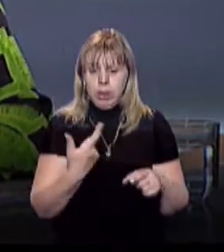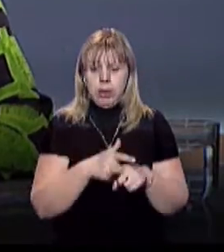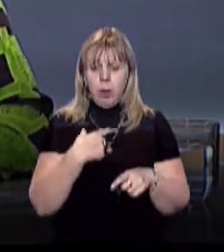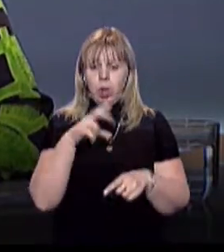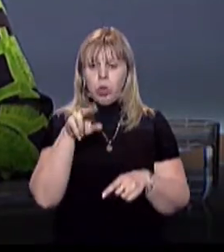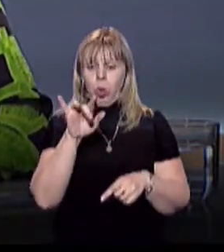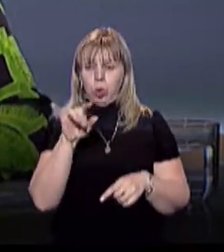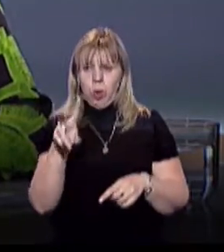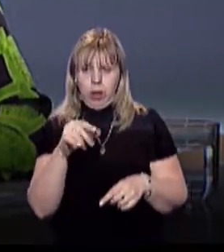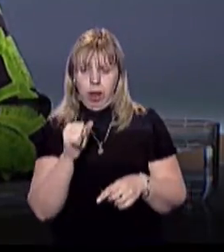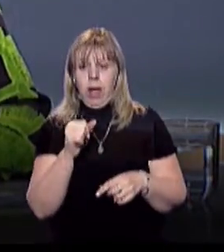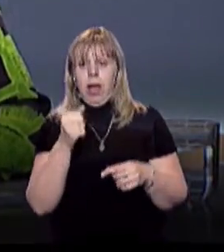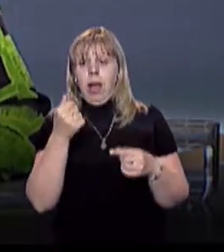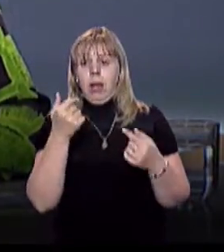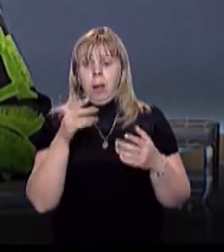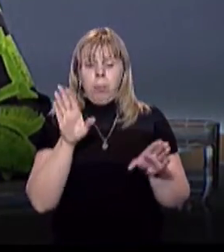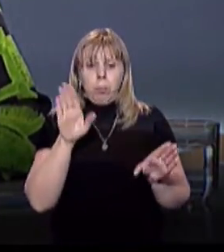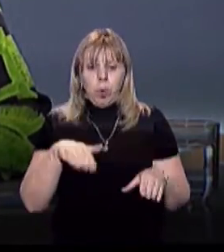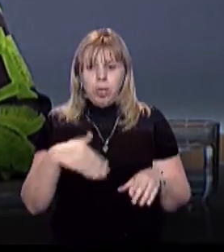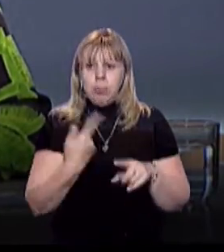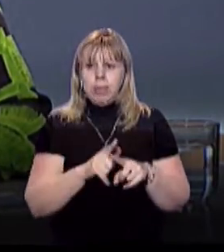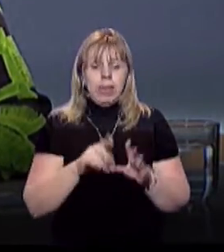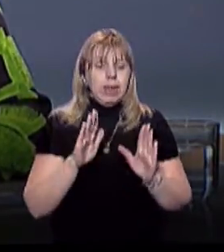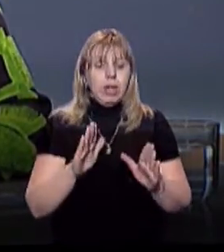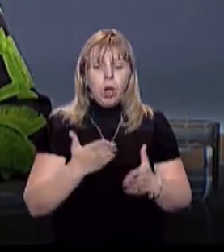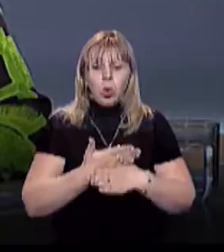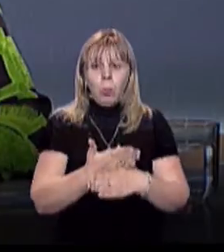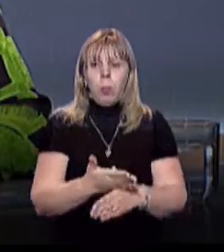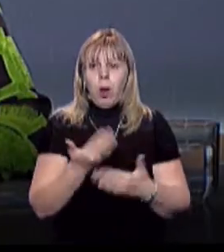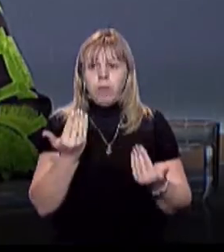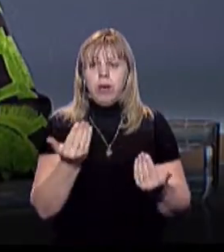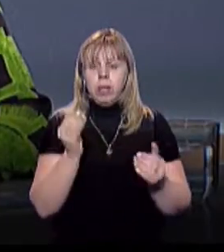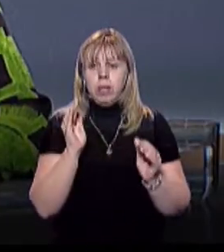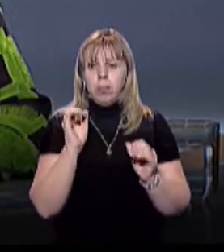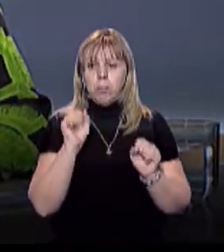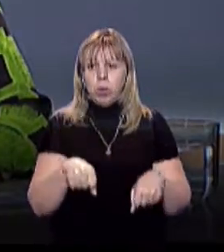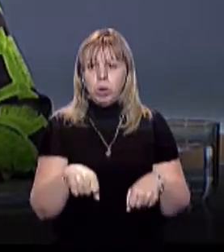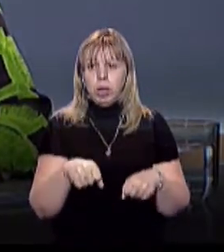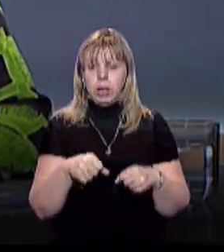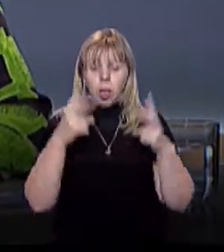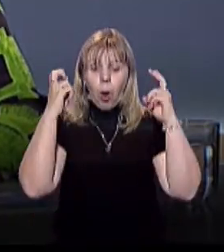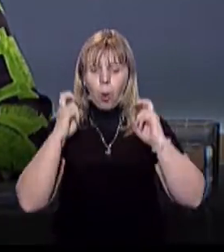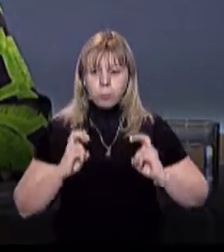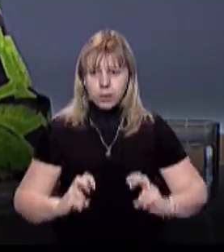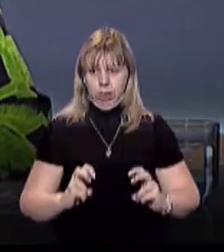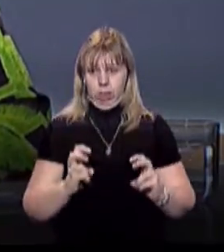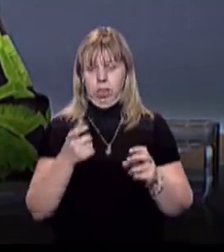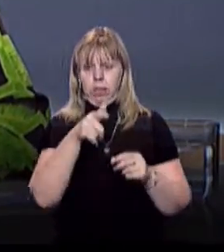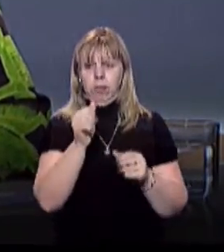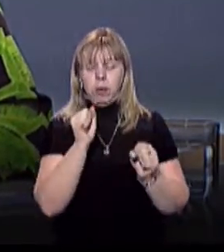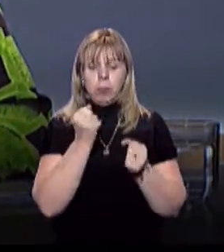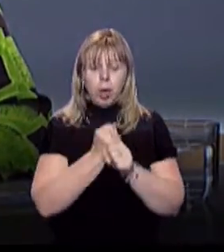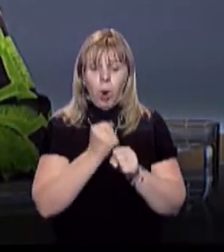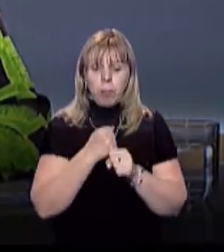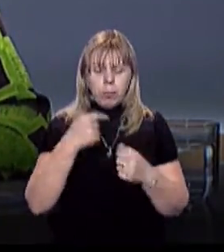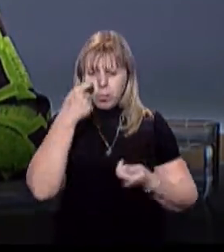донора. Потім це не тільки допомога, ви можете і обстежитися. Ми робимо